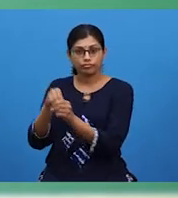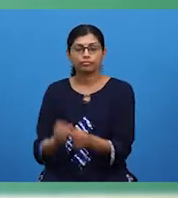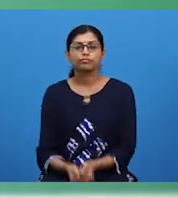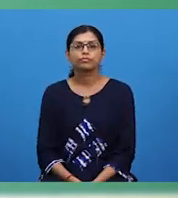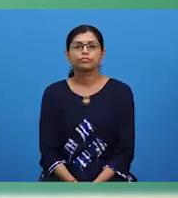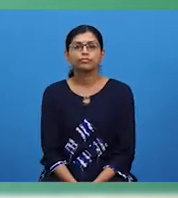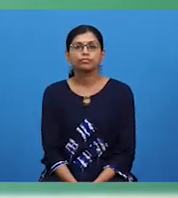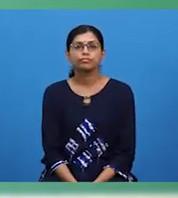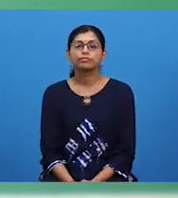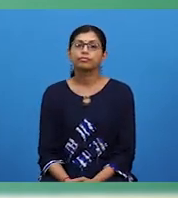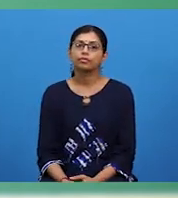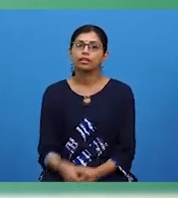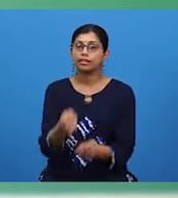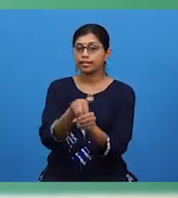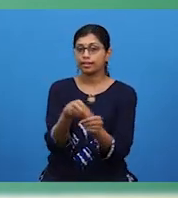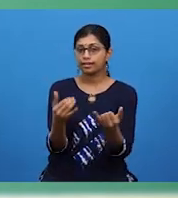Kita mulakan dengan mulut.